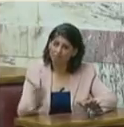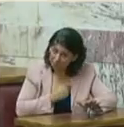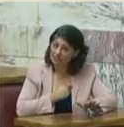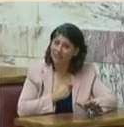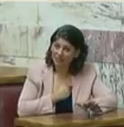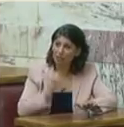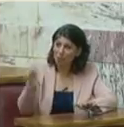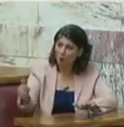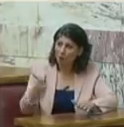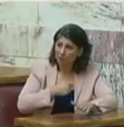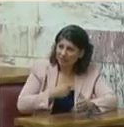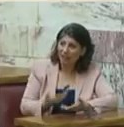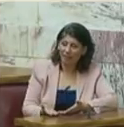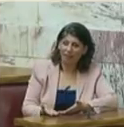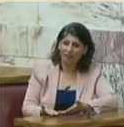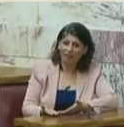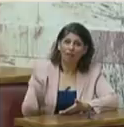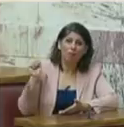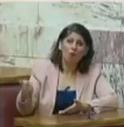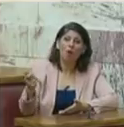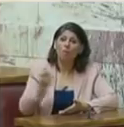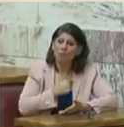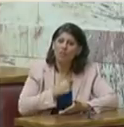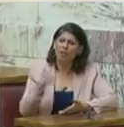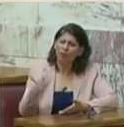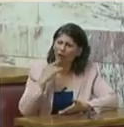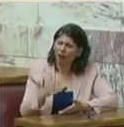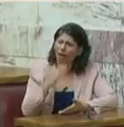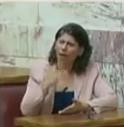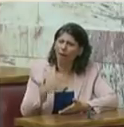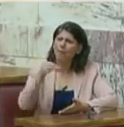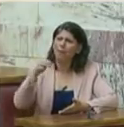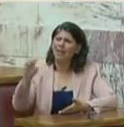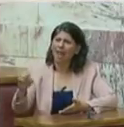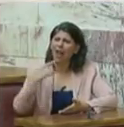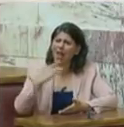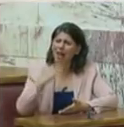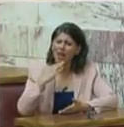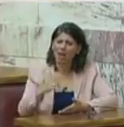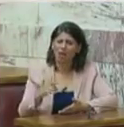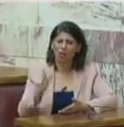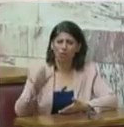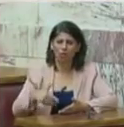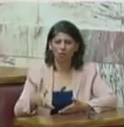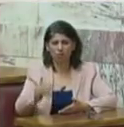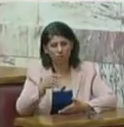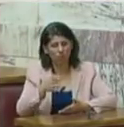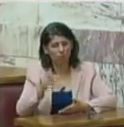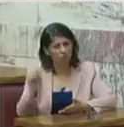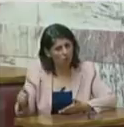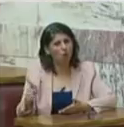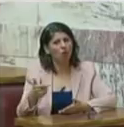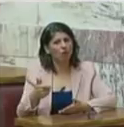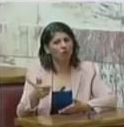πάθει είναι ότι έχετε πιστεί και οι ίδιοι από αυτά που λέτε διαρκώς στα μέσα μαζικής ενημέρωσης. Και όταν έρχονται εδώ Ευρωπαίοι αξιωματούχοι,